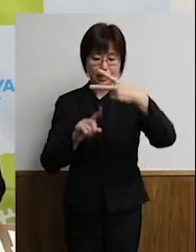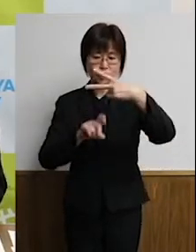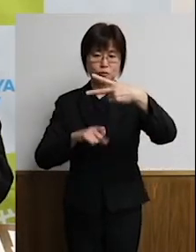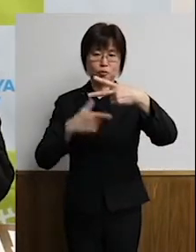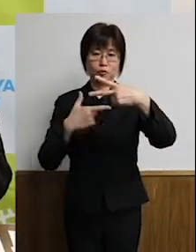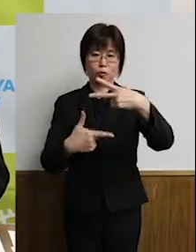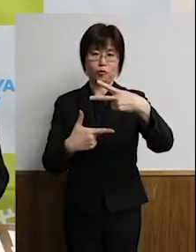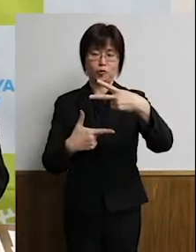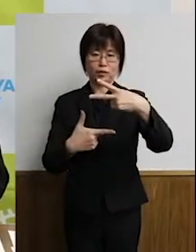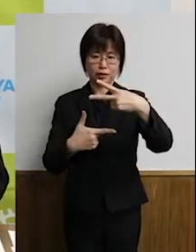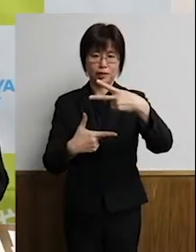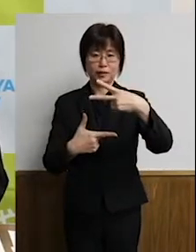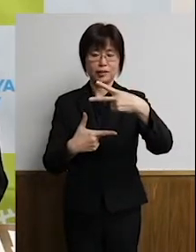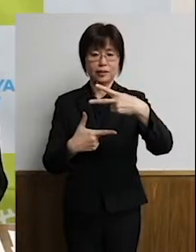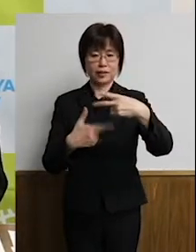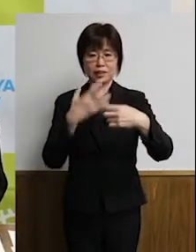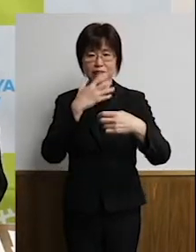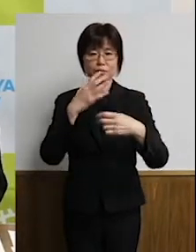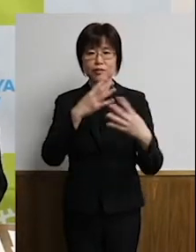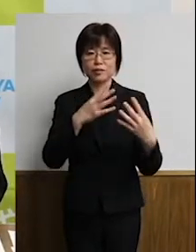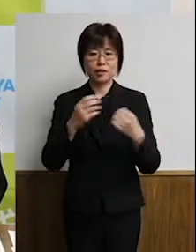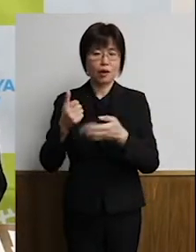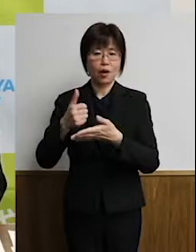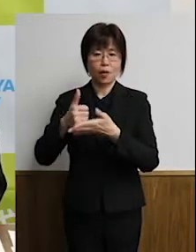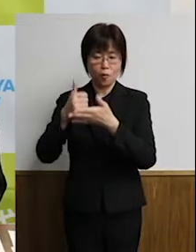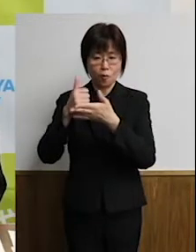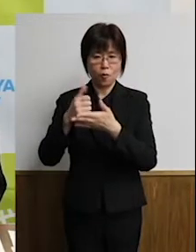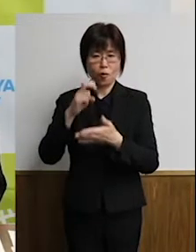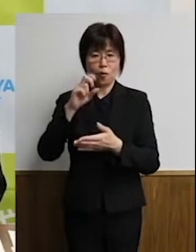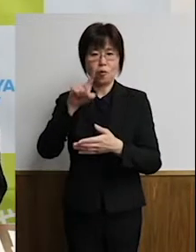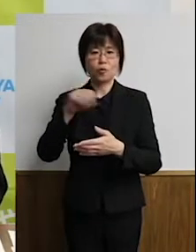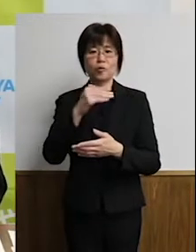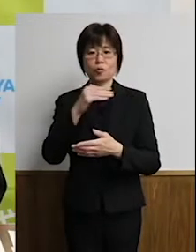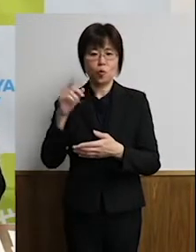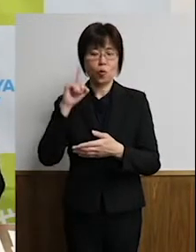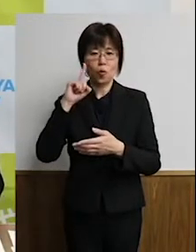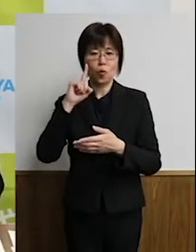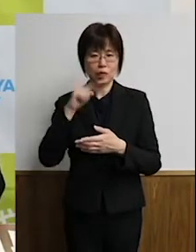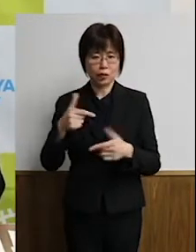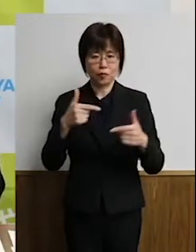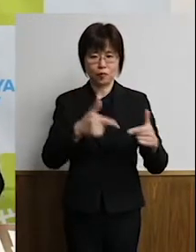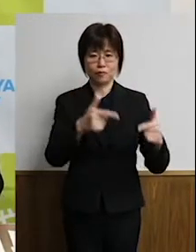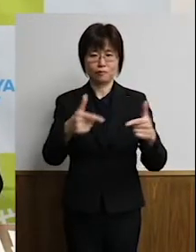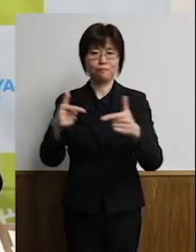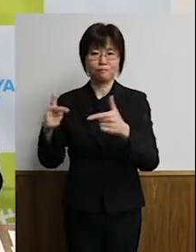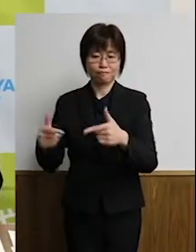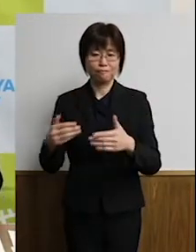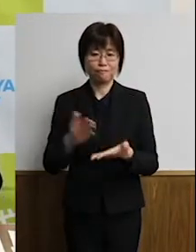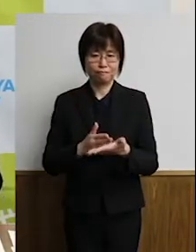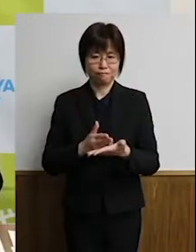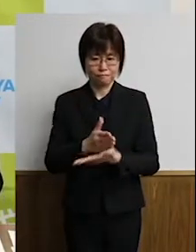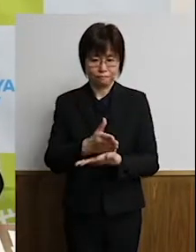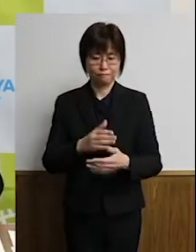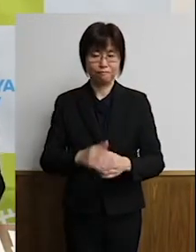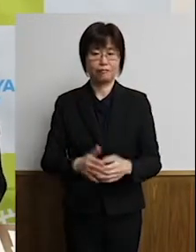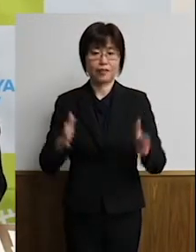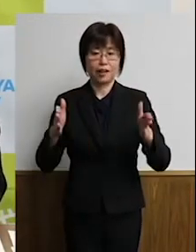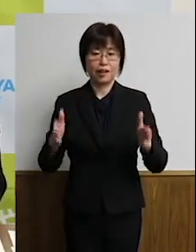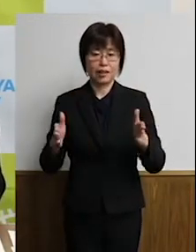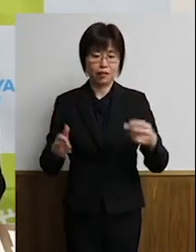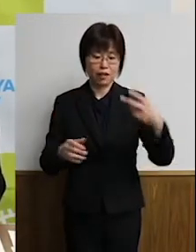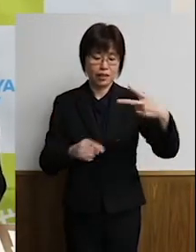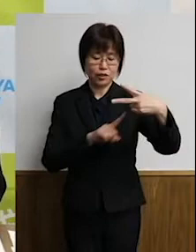曜日に渋沢栄一論語の里循環バスが運行を開始いたします。運行期間